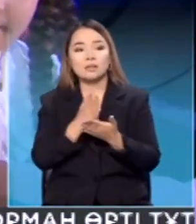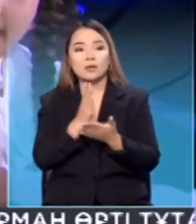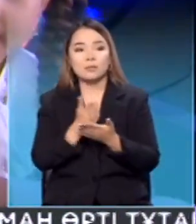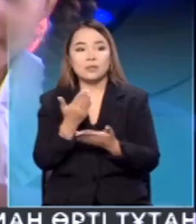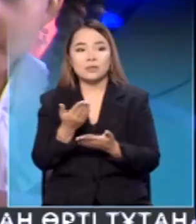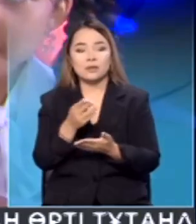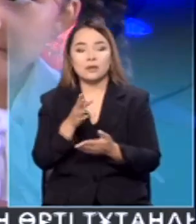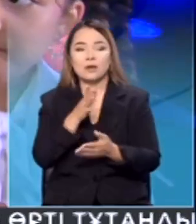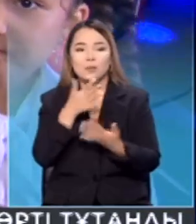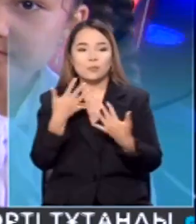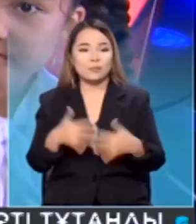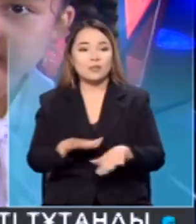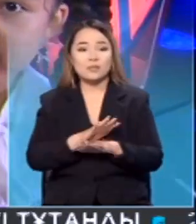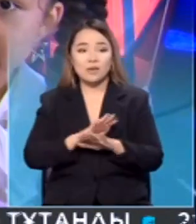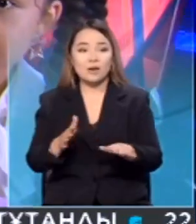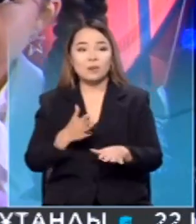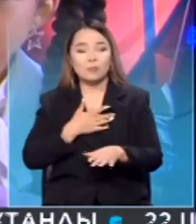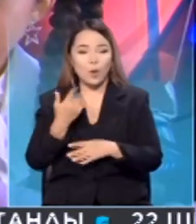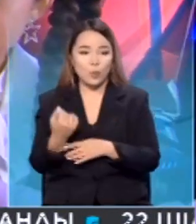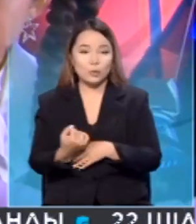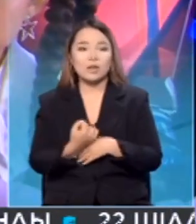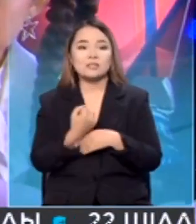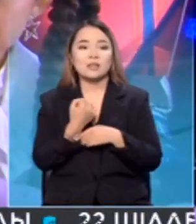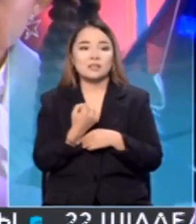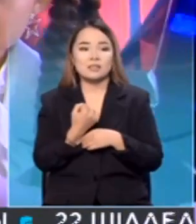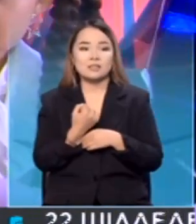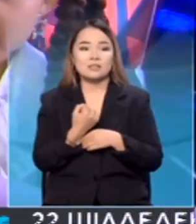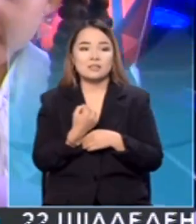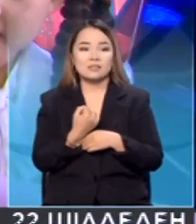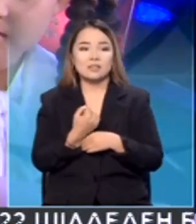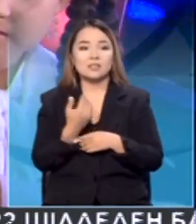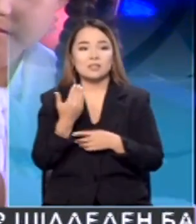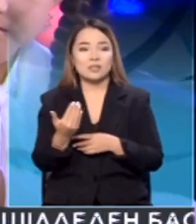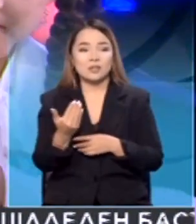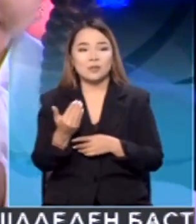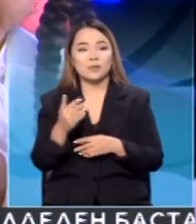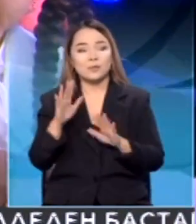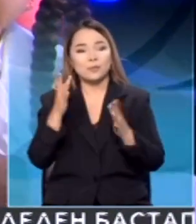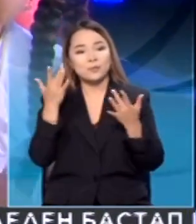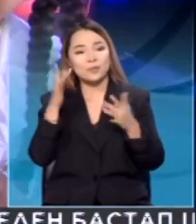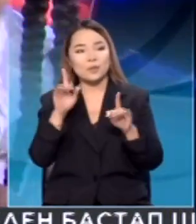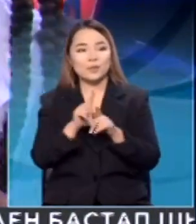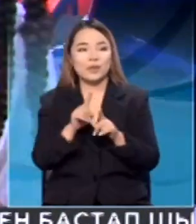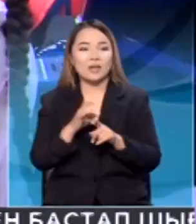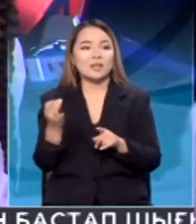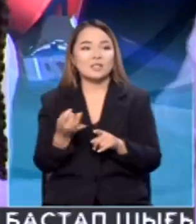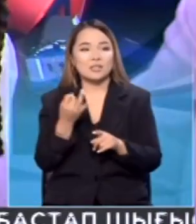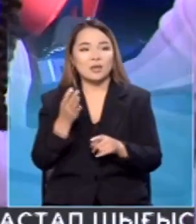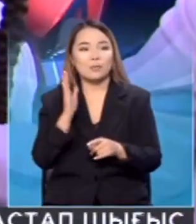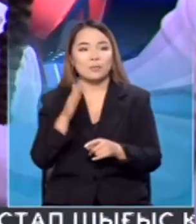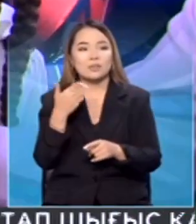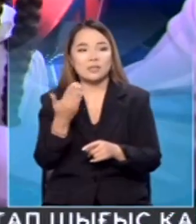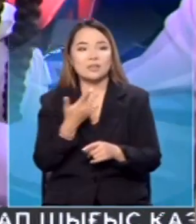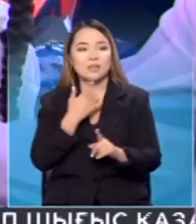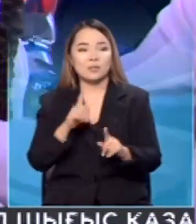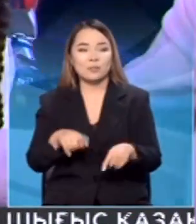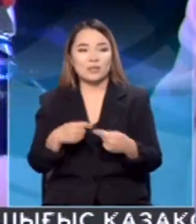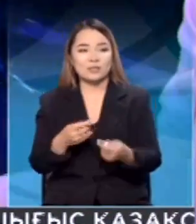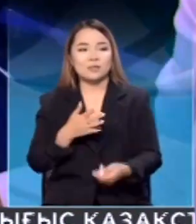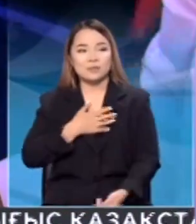жібер болмаңыздар. Бізді қолдаңыздар, сіздер күтпеген тосынсыйлар өте көп болды, сондықтан бізге дауыс беріңіздер.